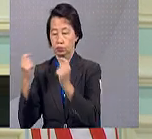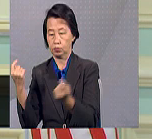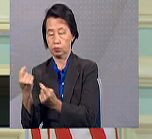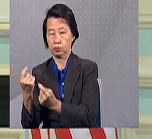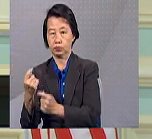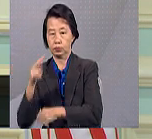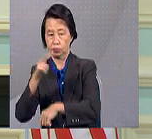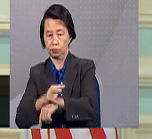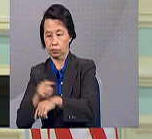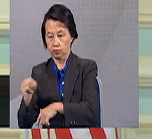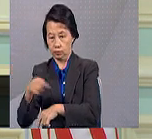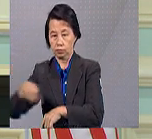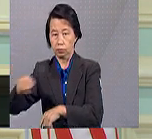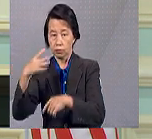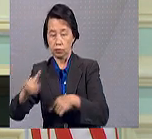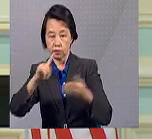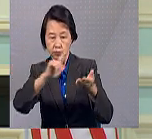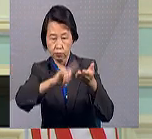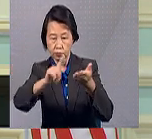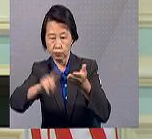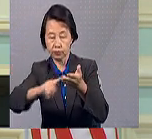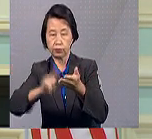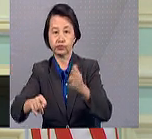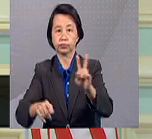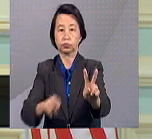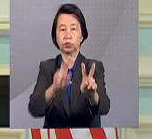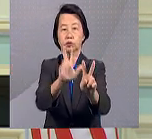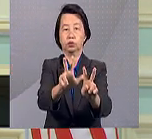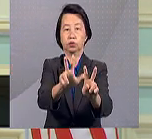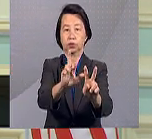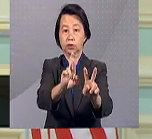juga telah memeriksa sebanyak